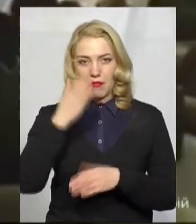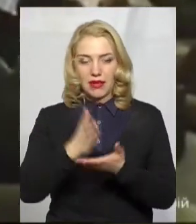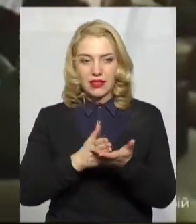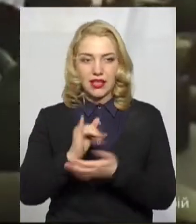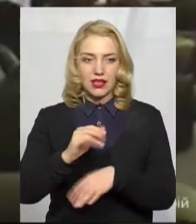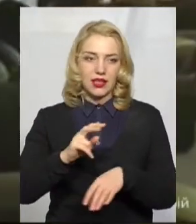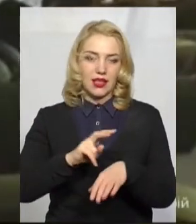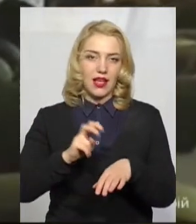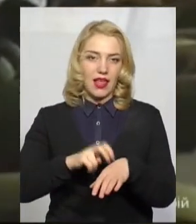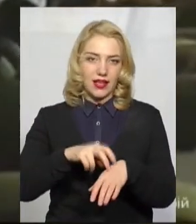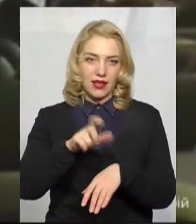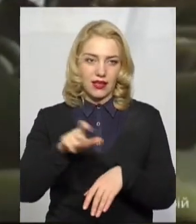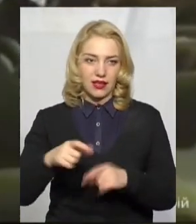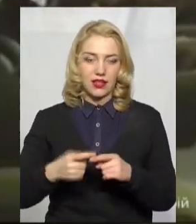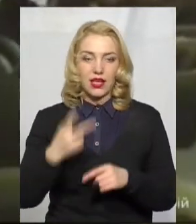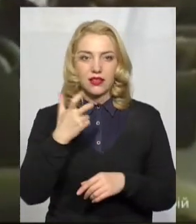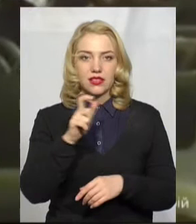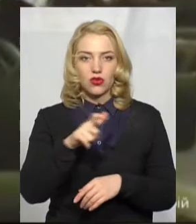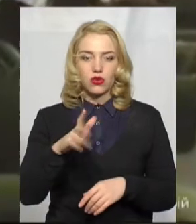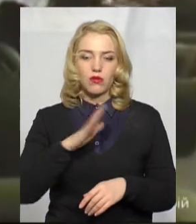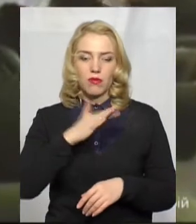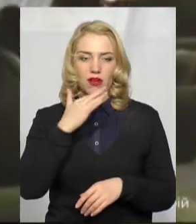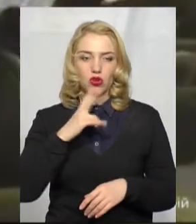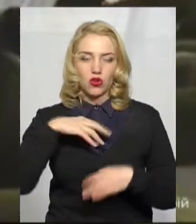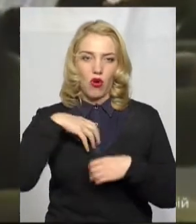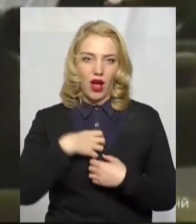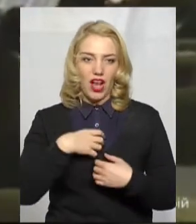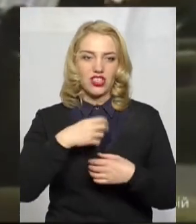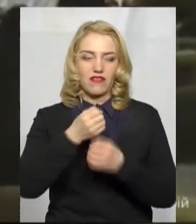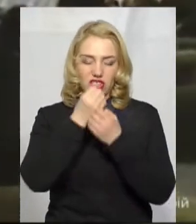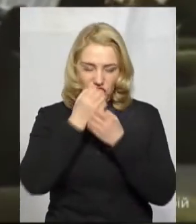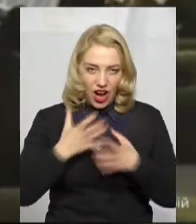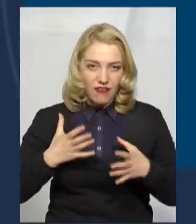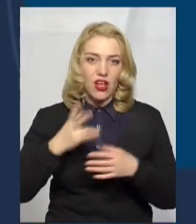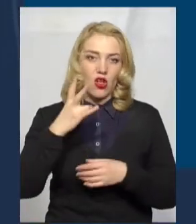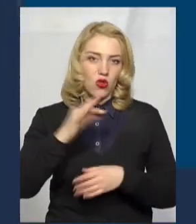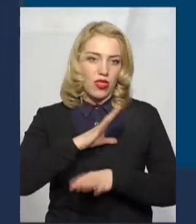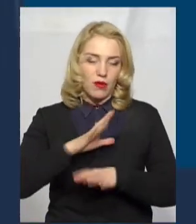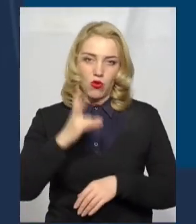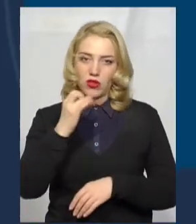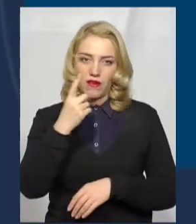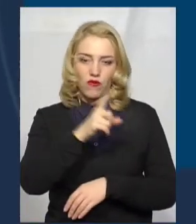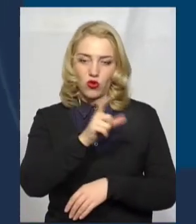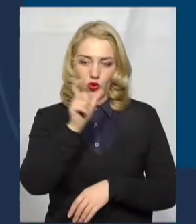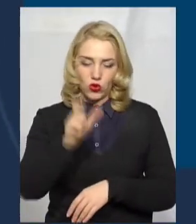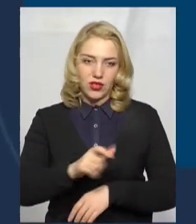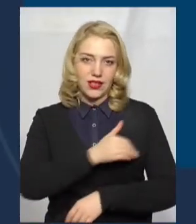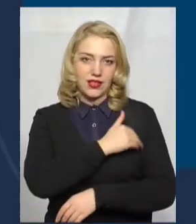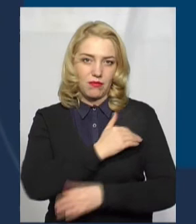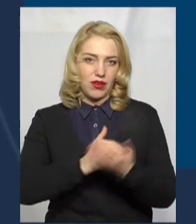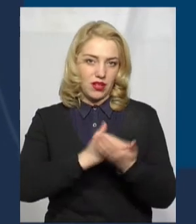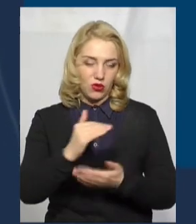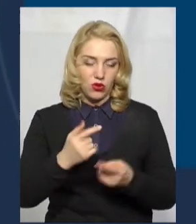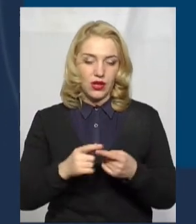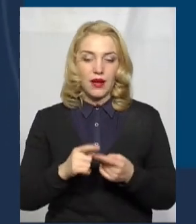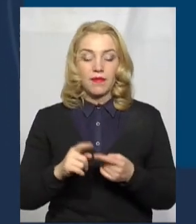серед майже трьохсот людей було багато тих, хто кашляв та чхав. Але у жодного не виявили температури. З самому літаку, перед тим, як ми сідали